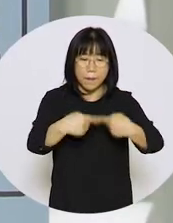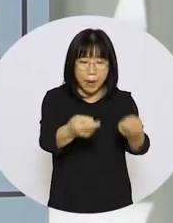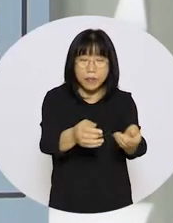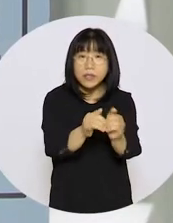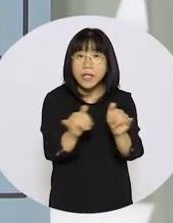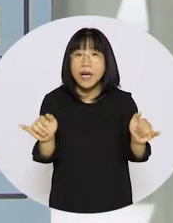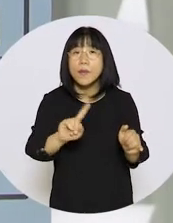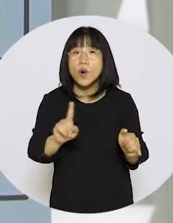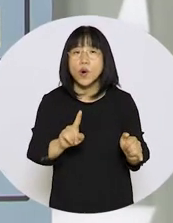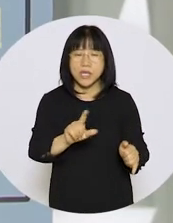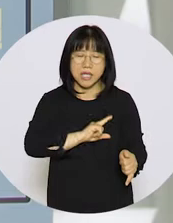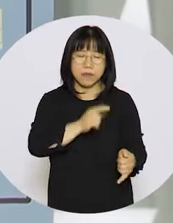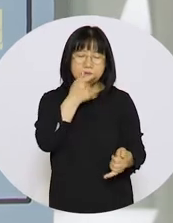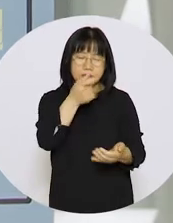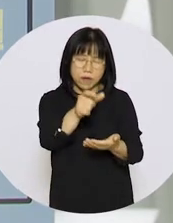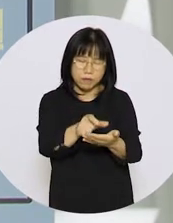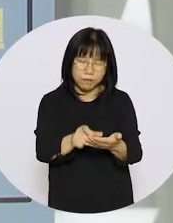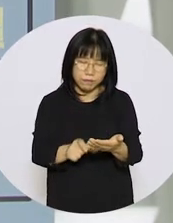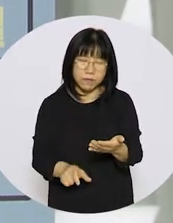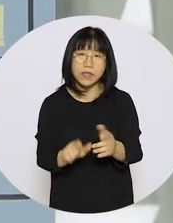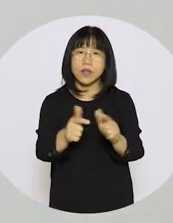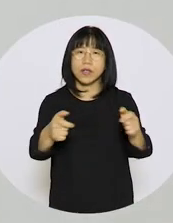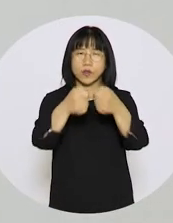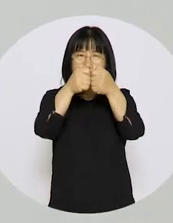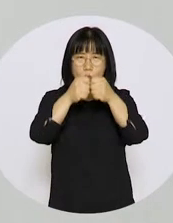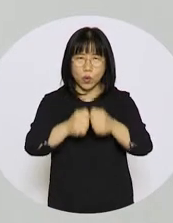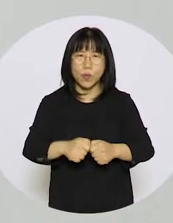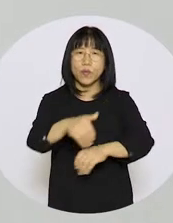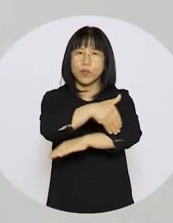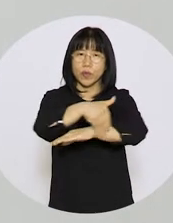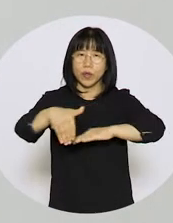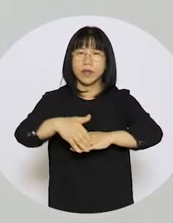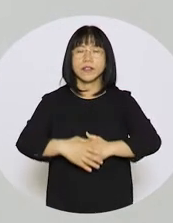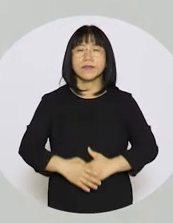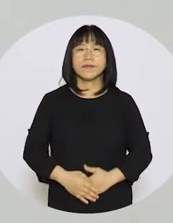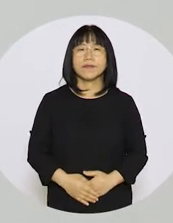등 방역수칙 준수 여부도 꼼꼼히 살필 계획입니다.